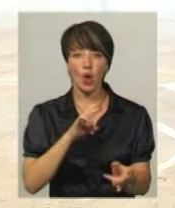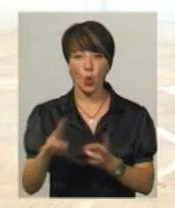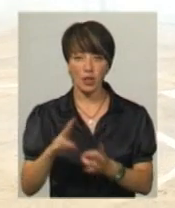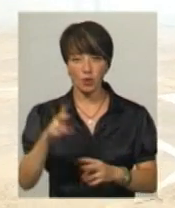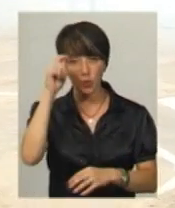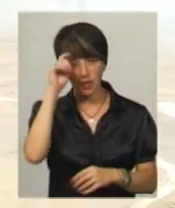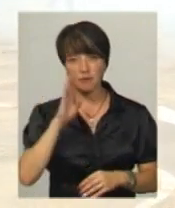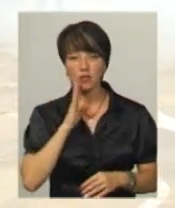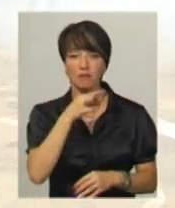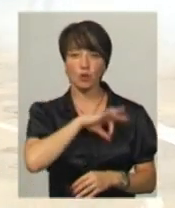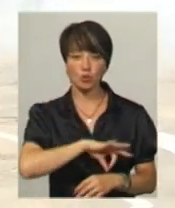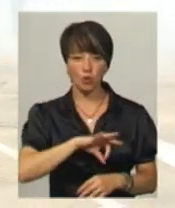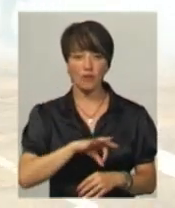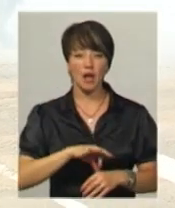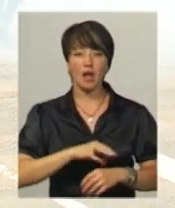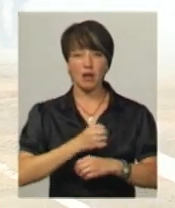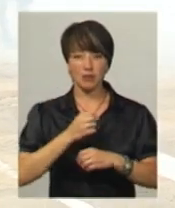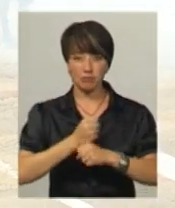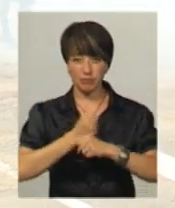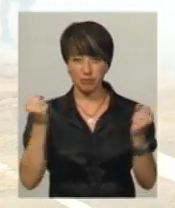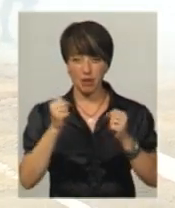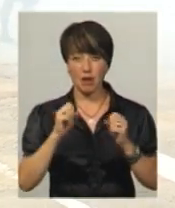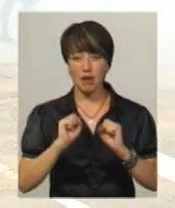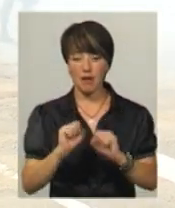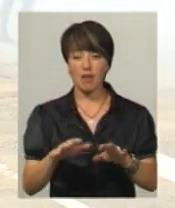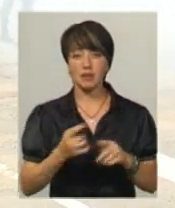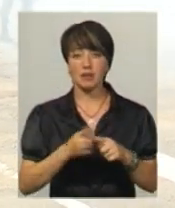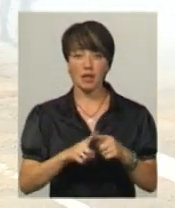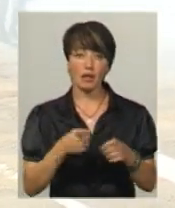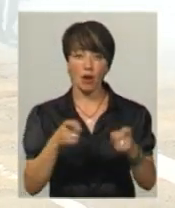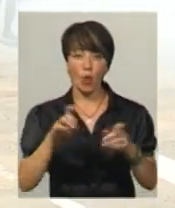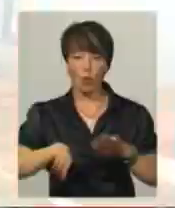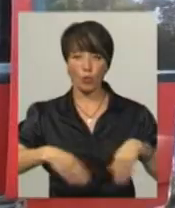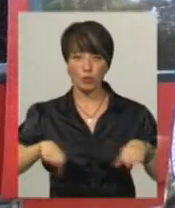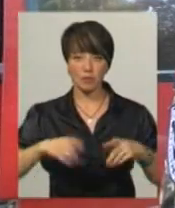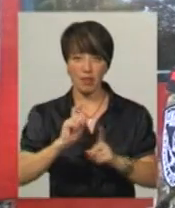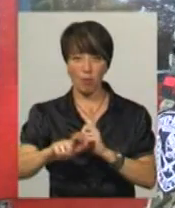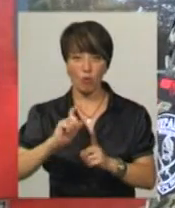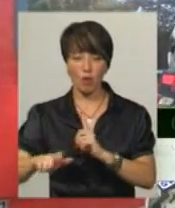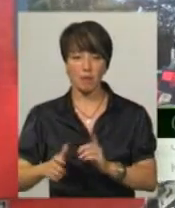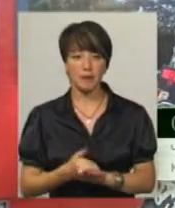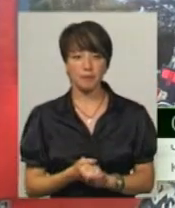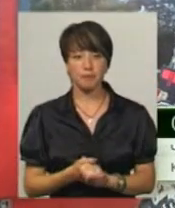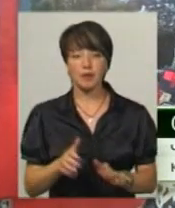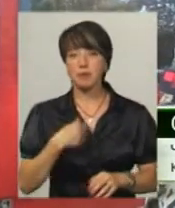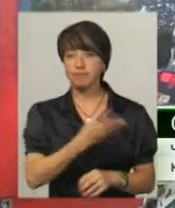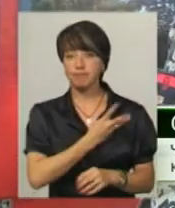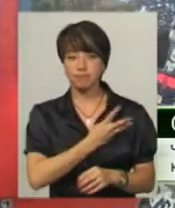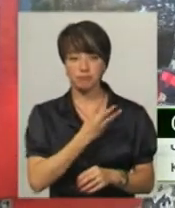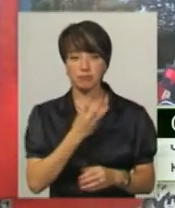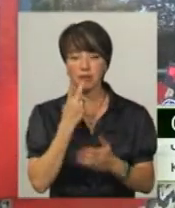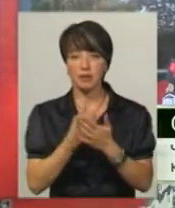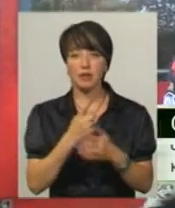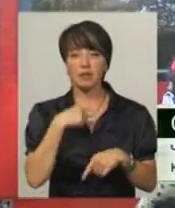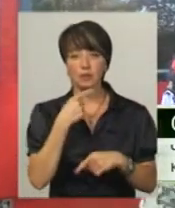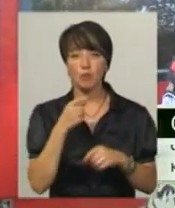Юнаки і дівчата використовують світлошумові гранати, димові шашки та стріляють холостими набоями. Ми дуже загорілися бажанням, коли Федір Анатолій сказав,